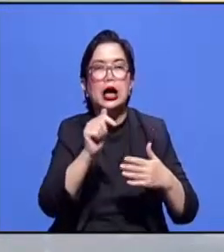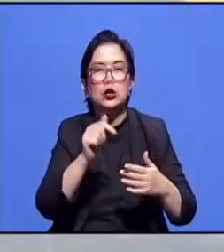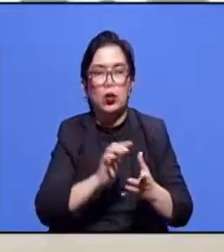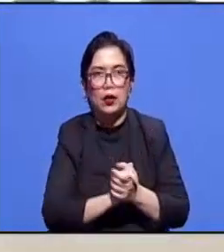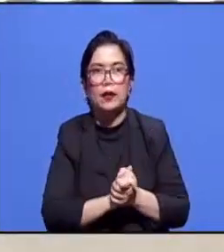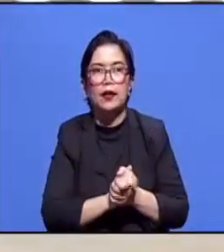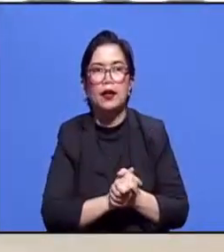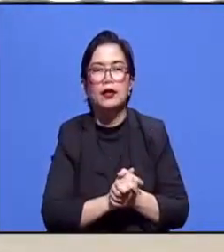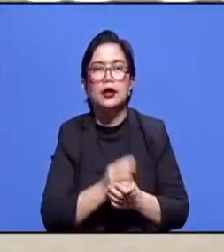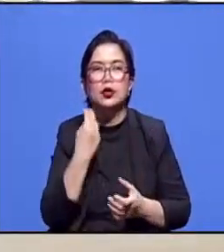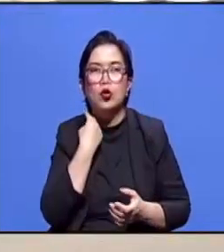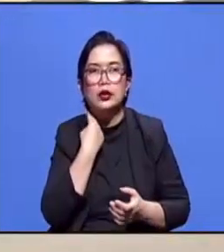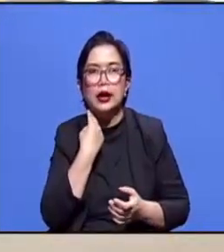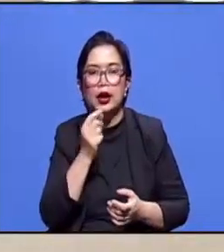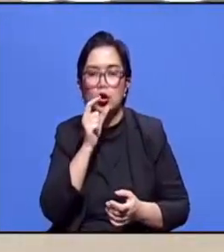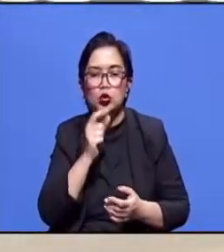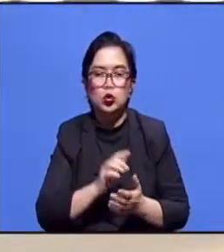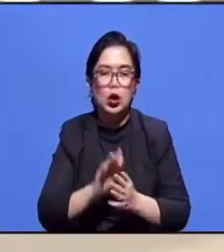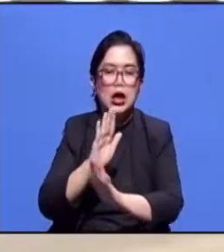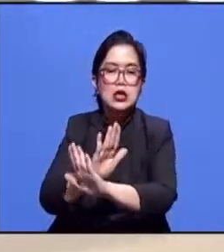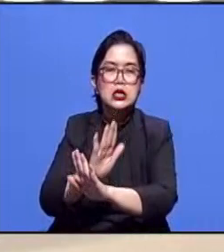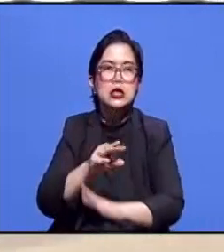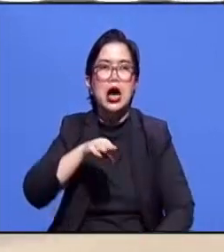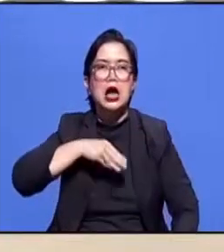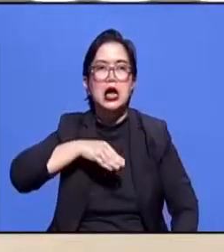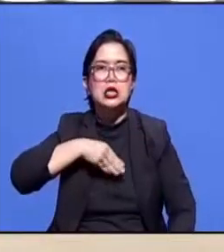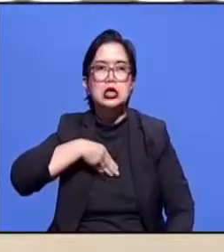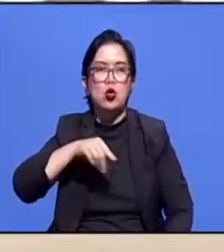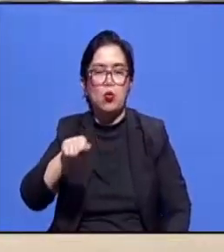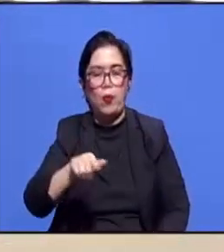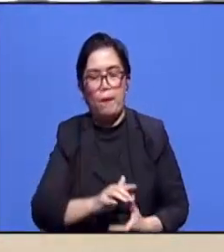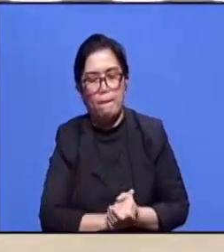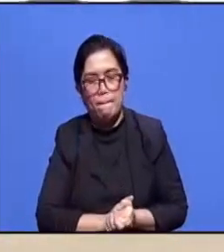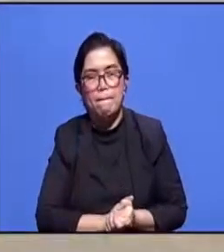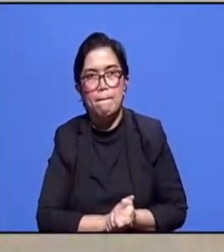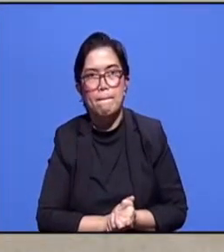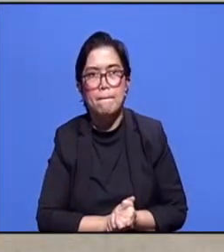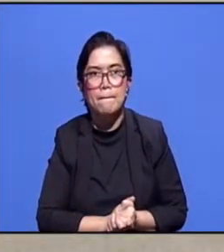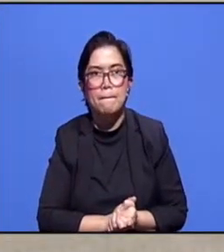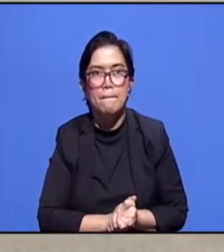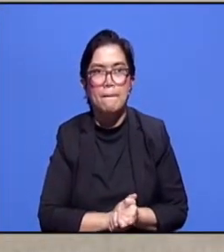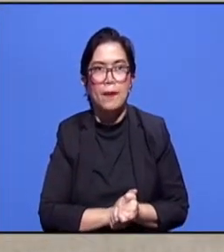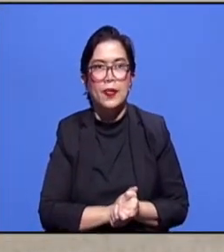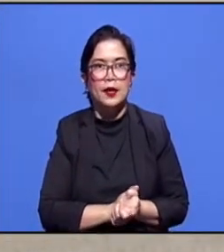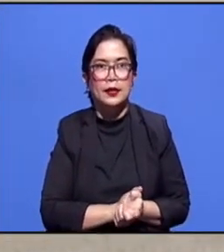untuk mencegah resiko yang tidak diinginkan. Tim Liputan, Trans7.